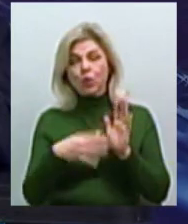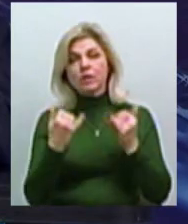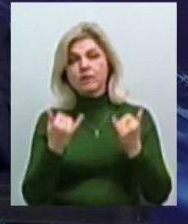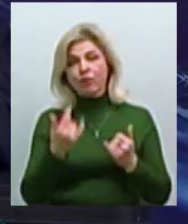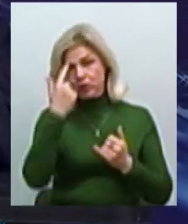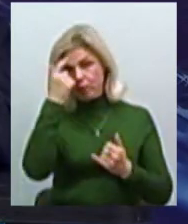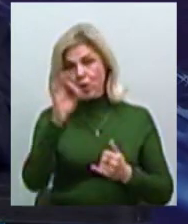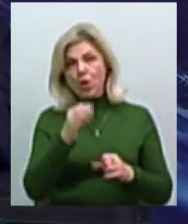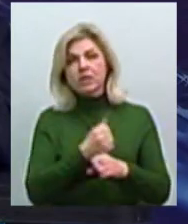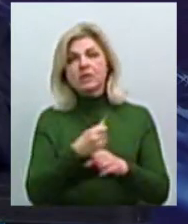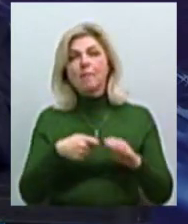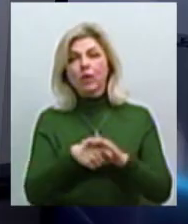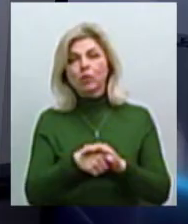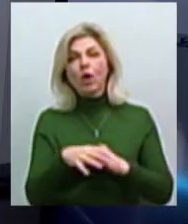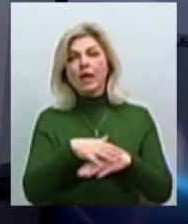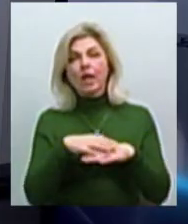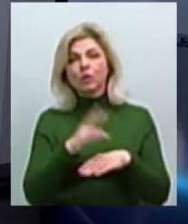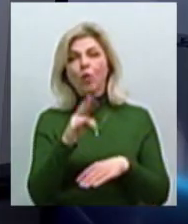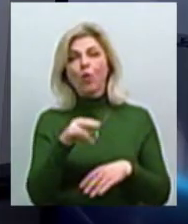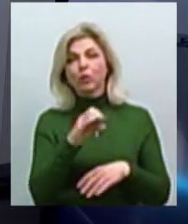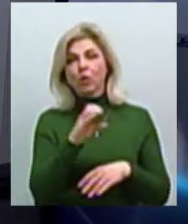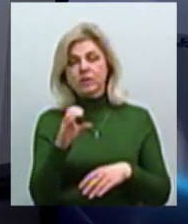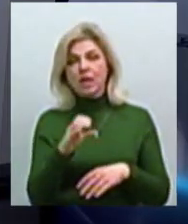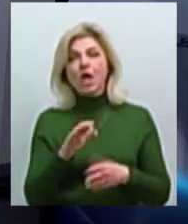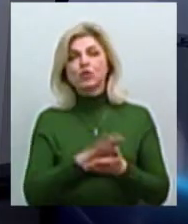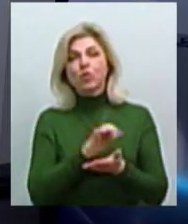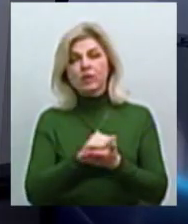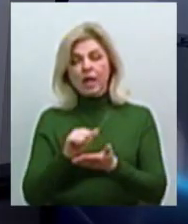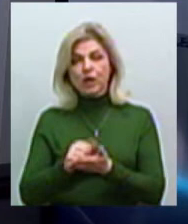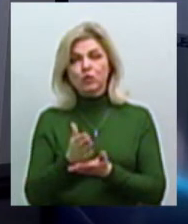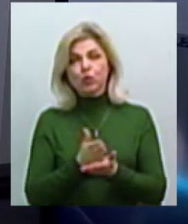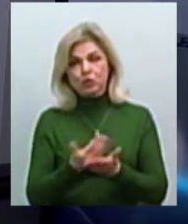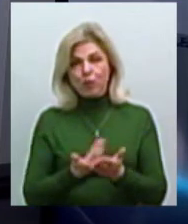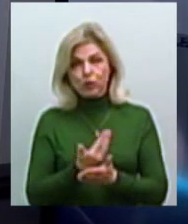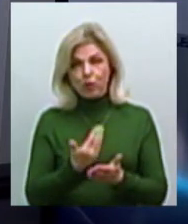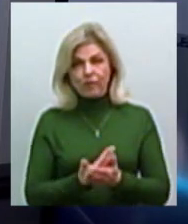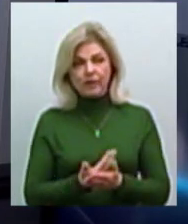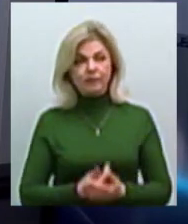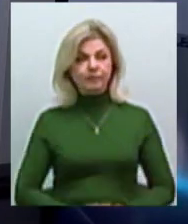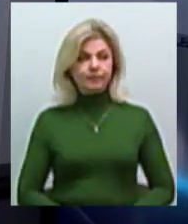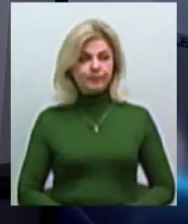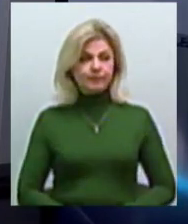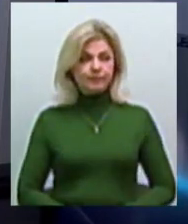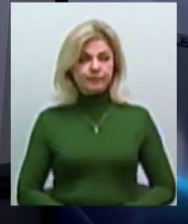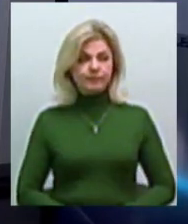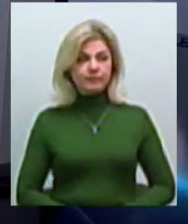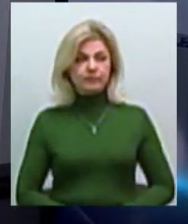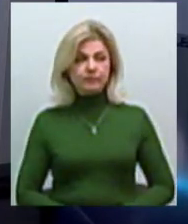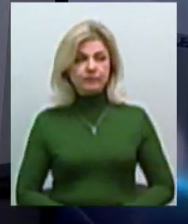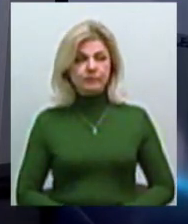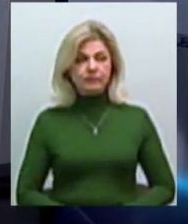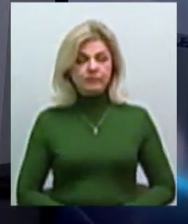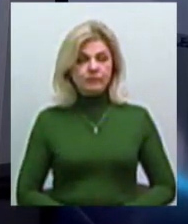про замінування ринку «Колос». Кореспонденти зі служби новин Катерина Максименко та Юлія Філімон